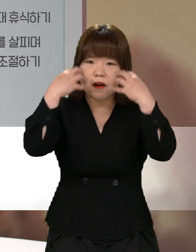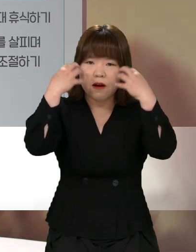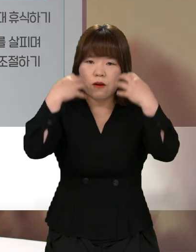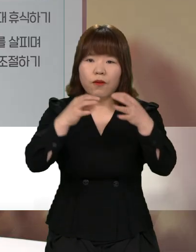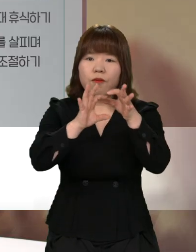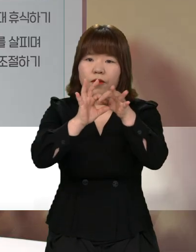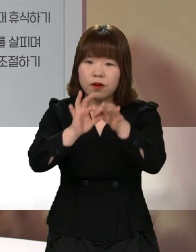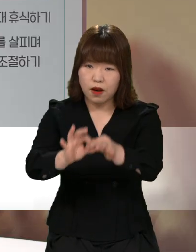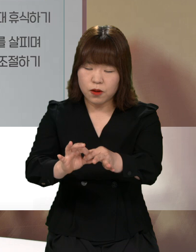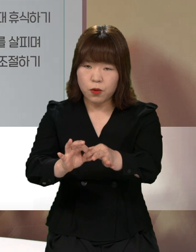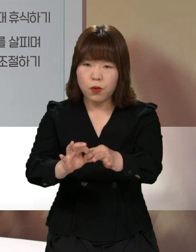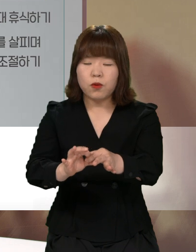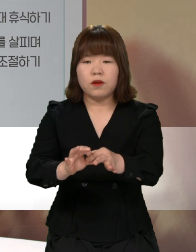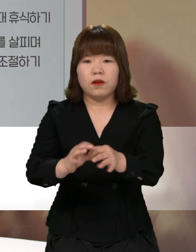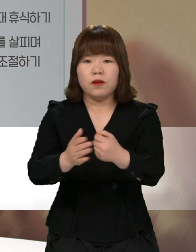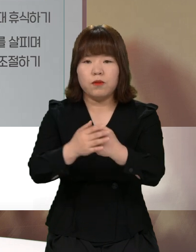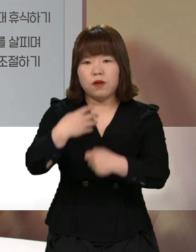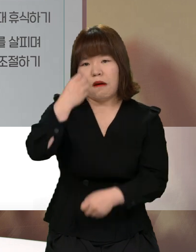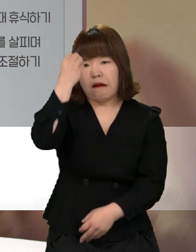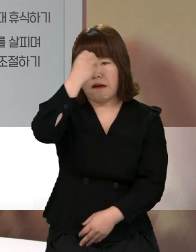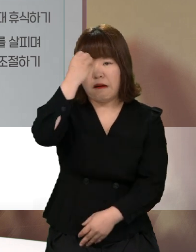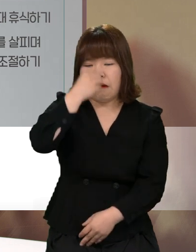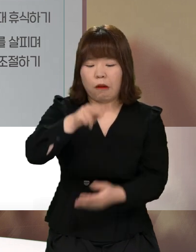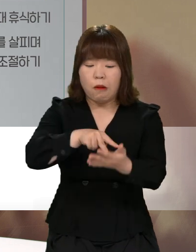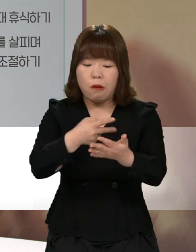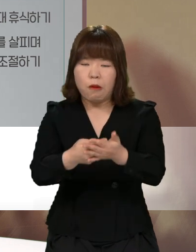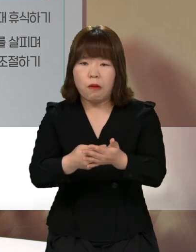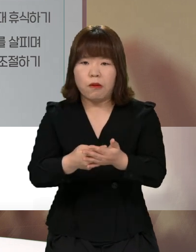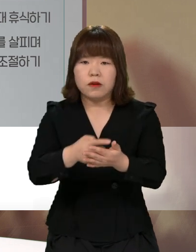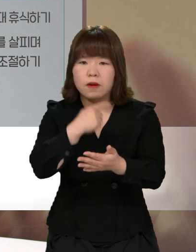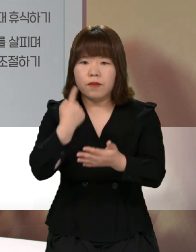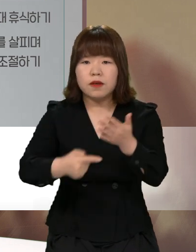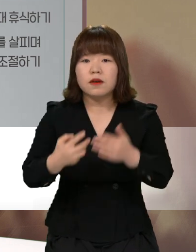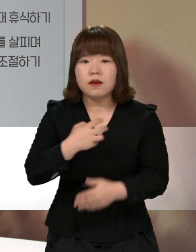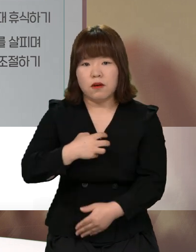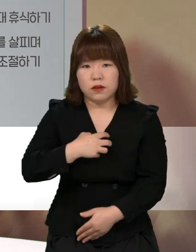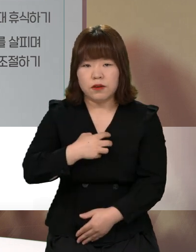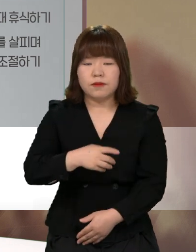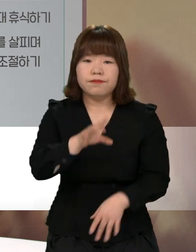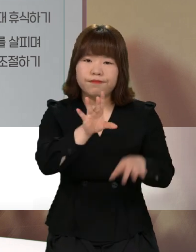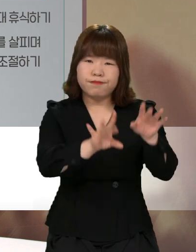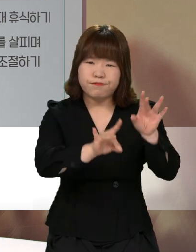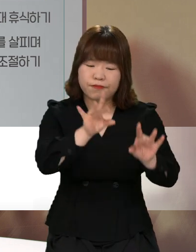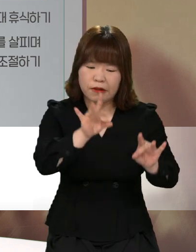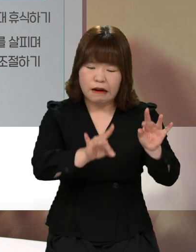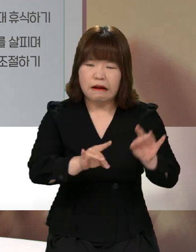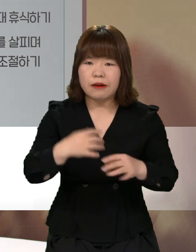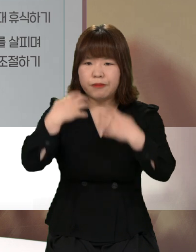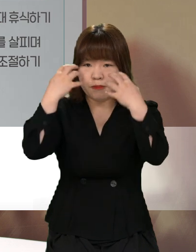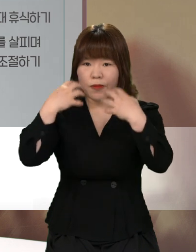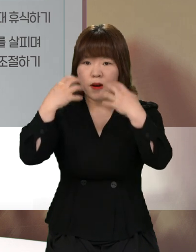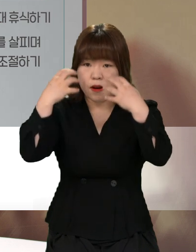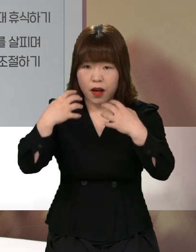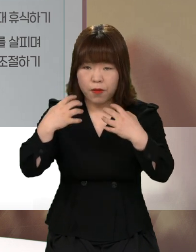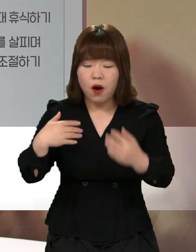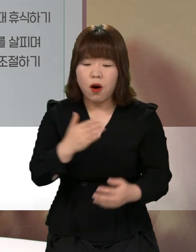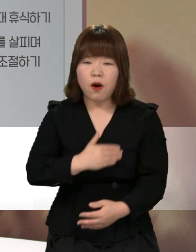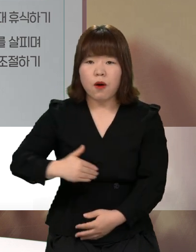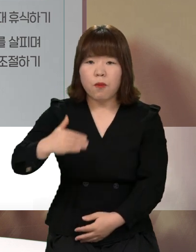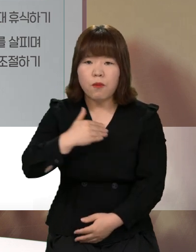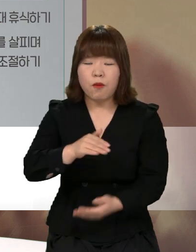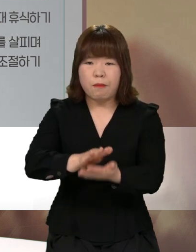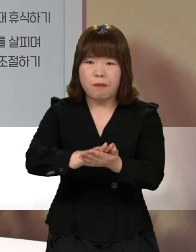네 연일 무더위가 이어지면서 폭염으로 인한 피해가 우려됩니다 높아진 습도의 폭염까지 겹치면 같은